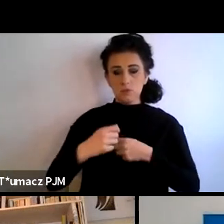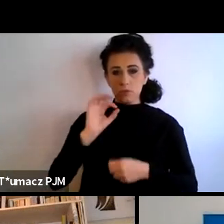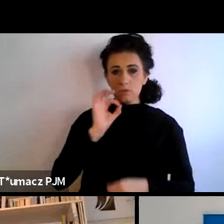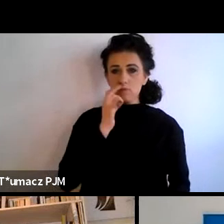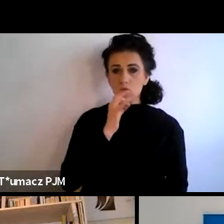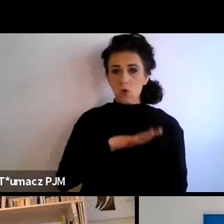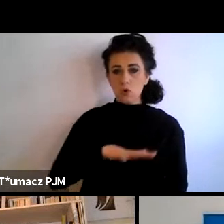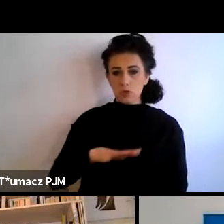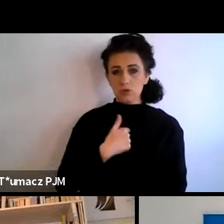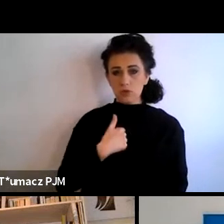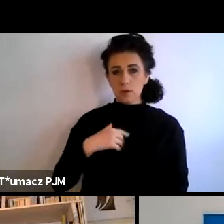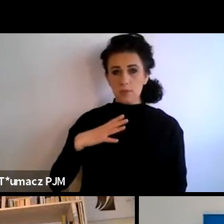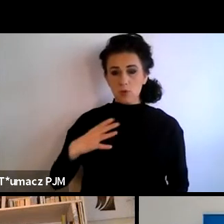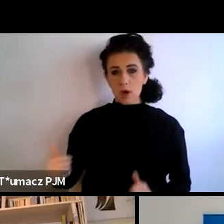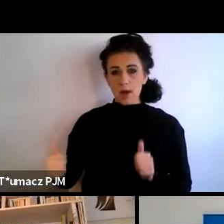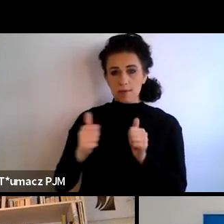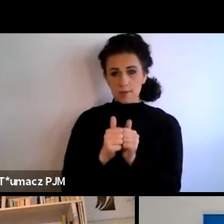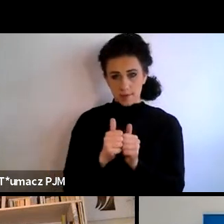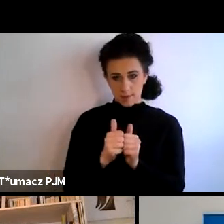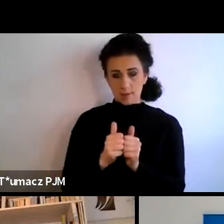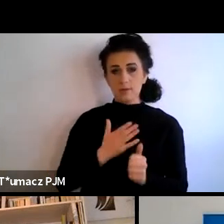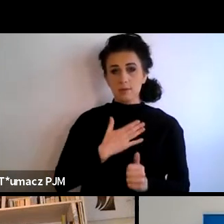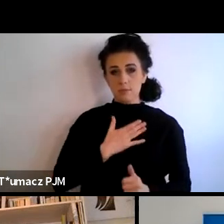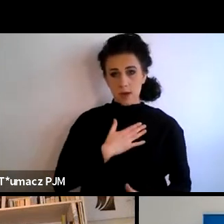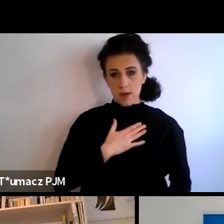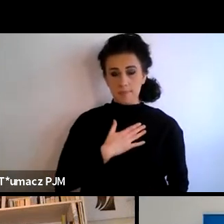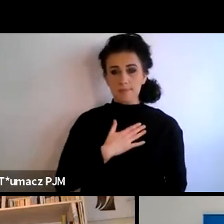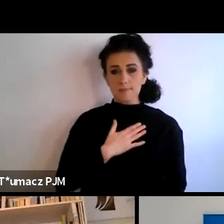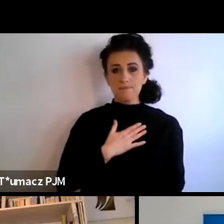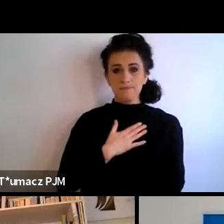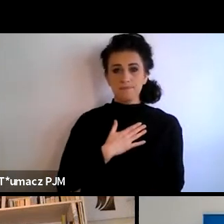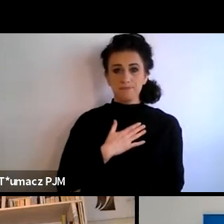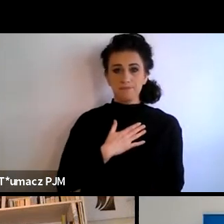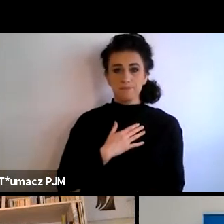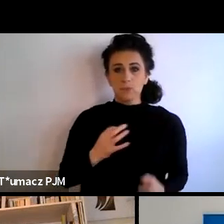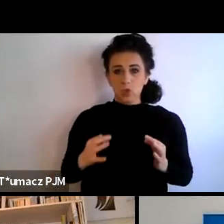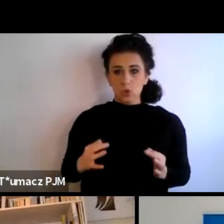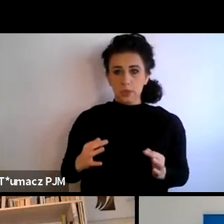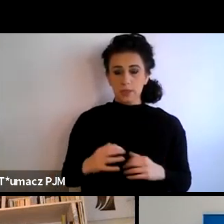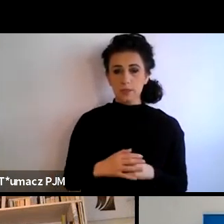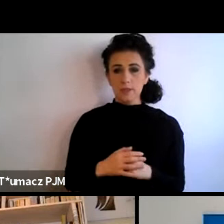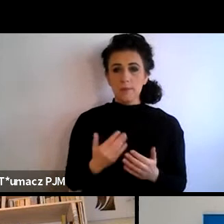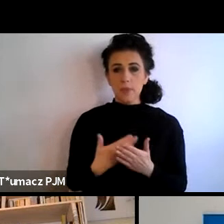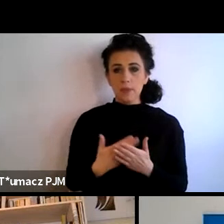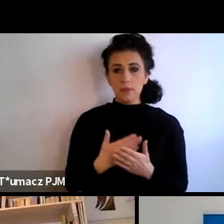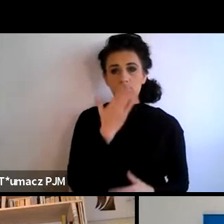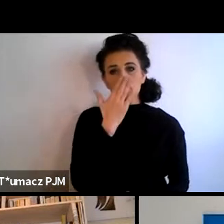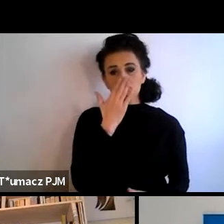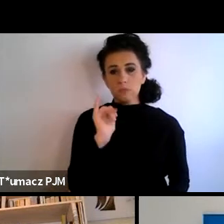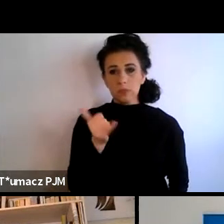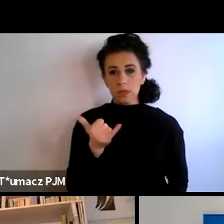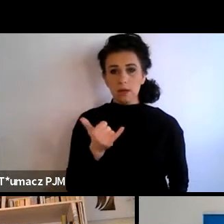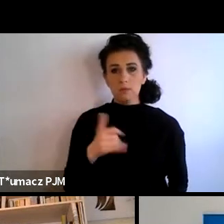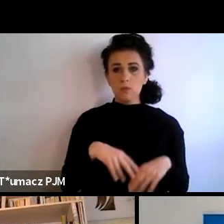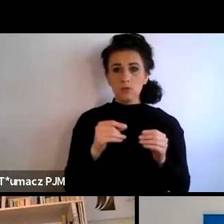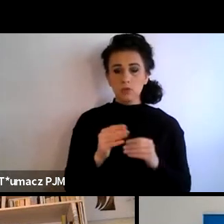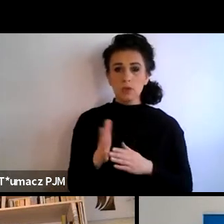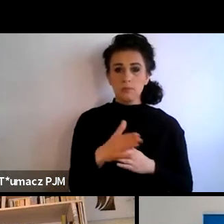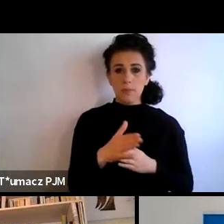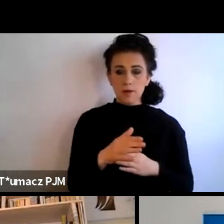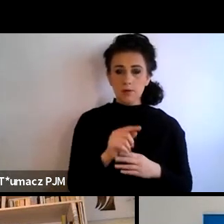taką asystentkę, znaczy do tej pory mam. No i to wyglądało w ten sposób na początku, w marcu, no, że